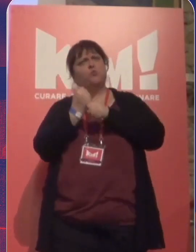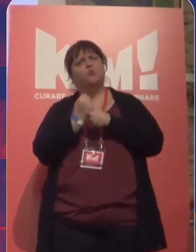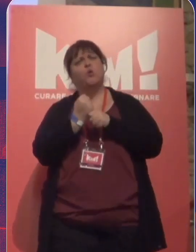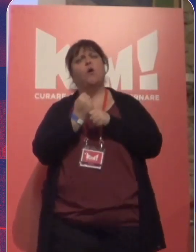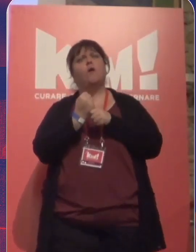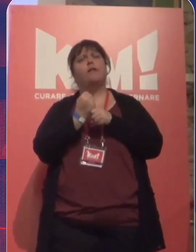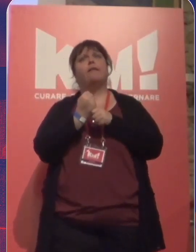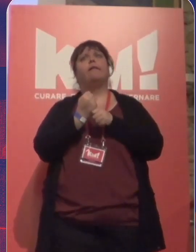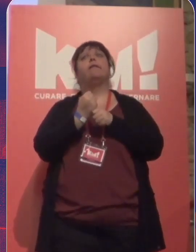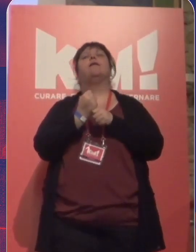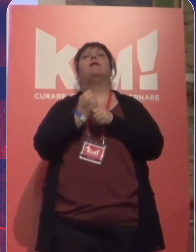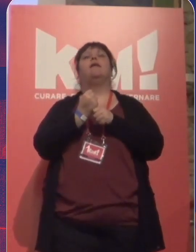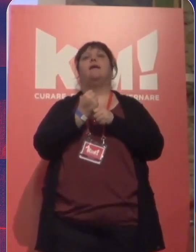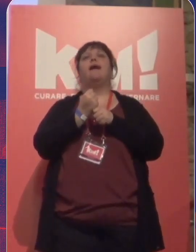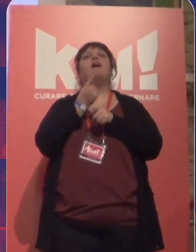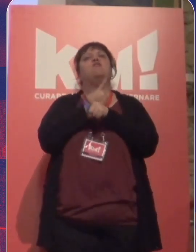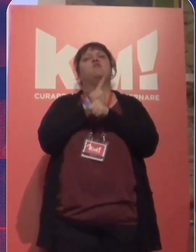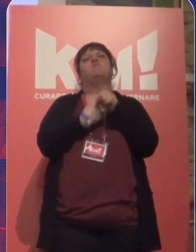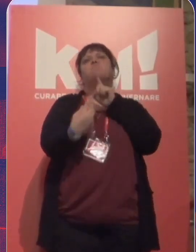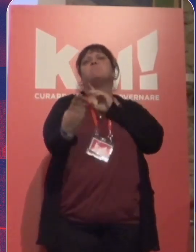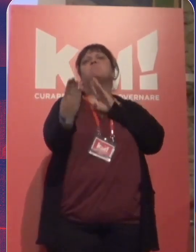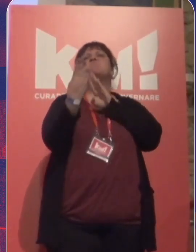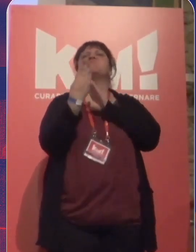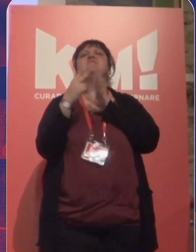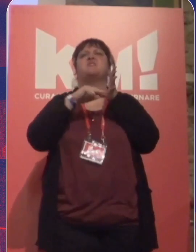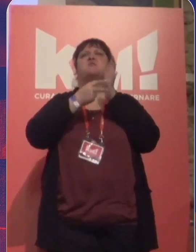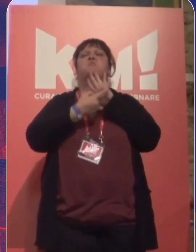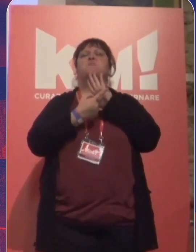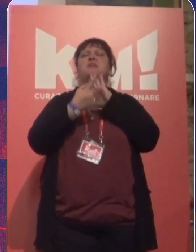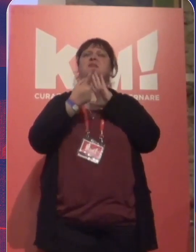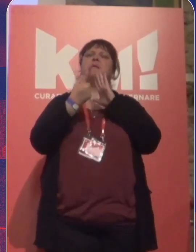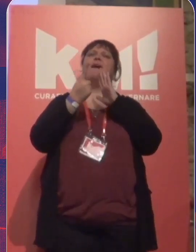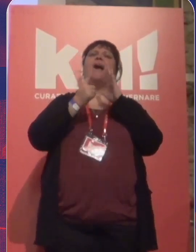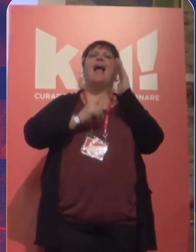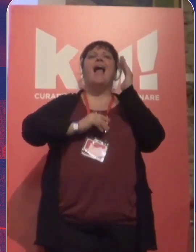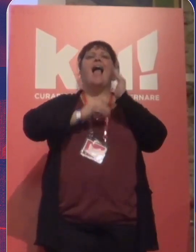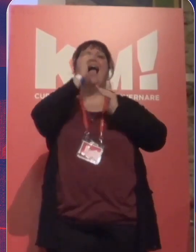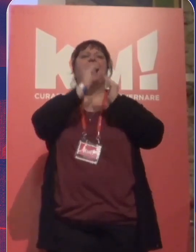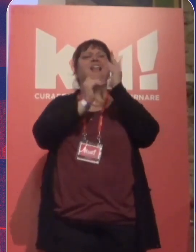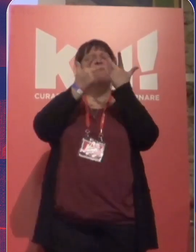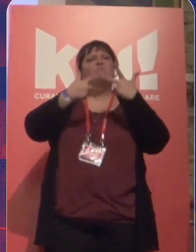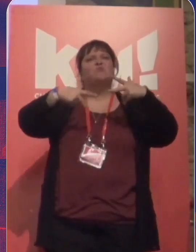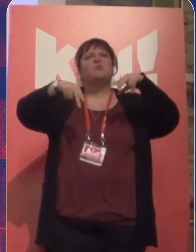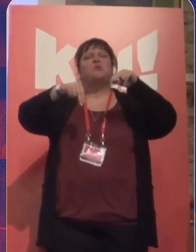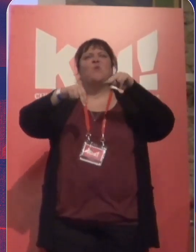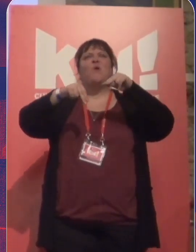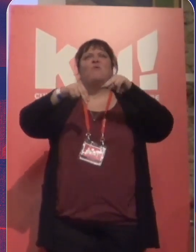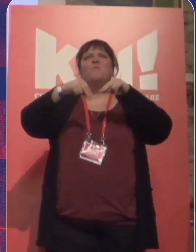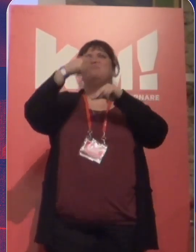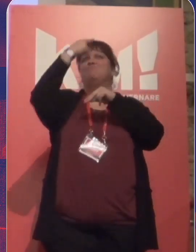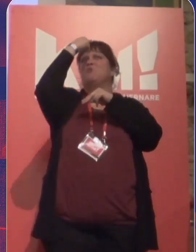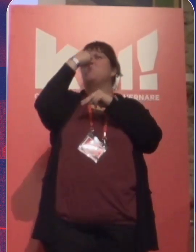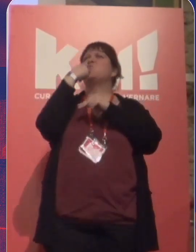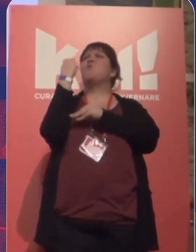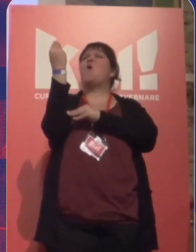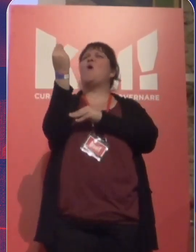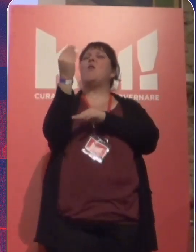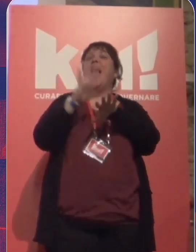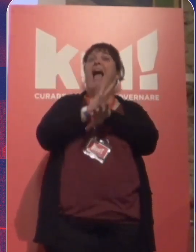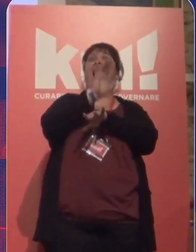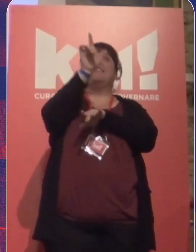problema di ricostruire un'immagine affidabile dell'altro cioè di ricostruire il